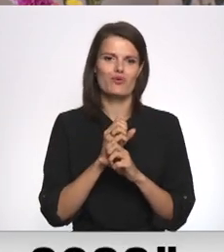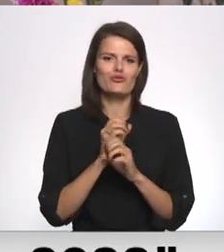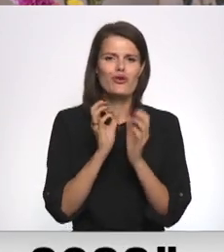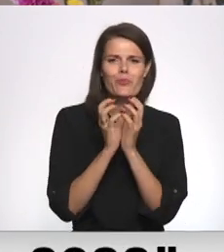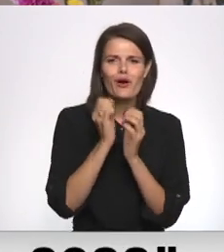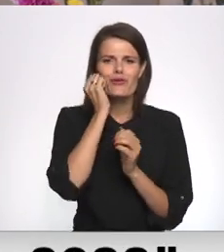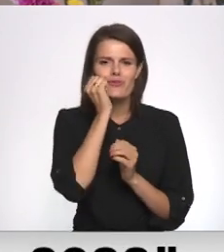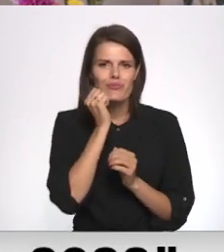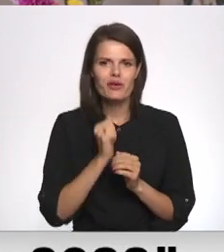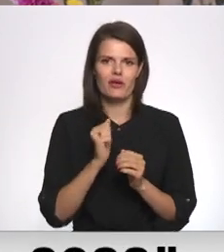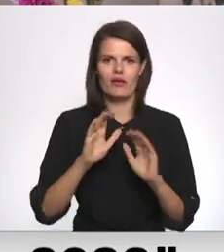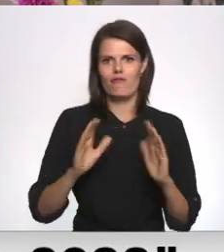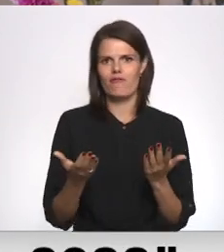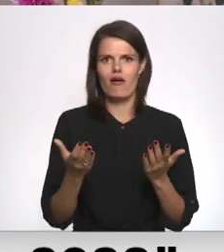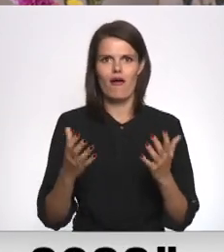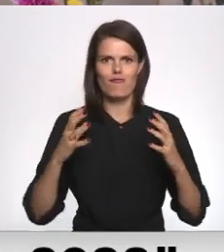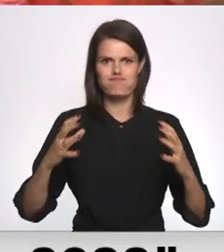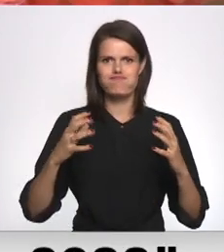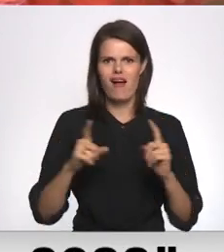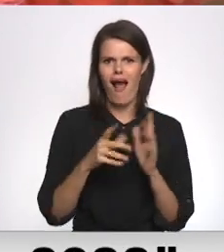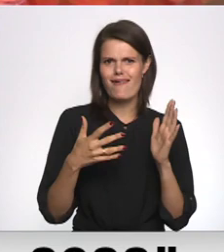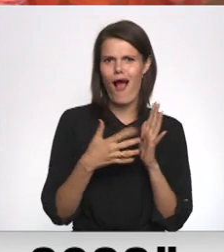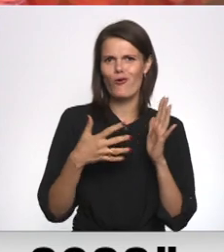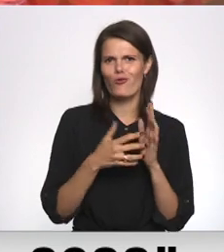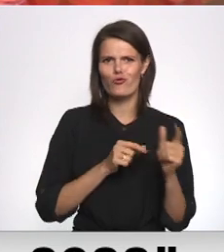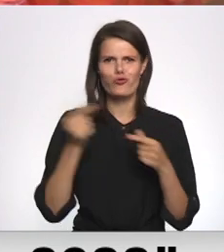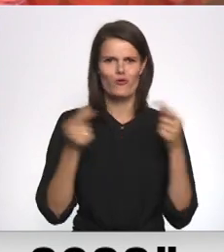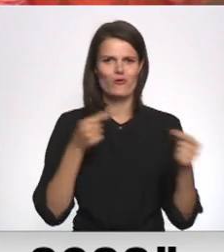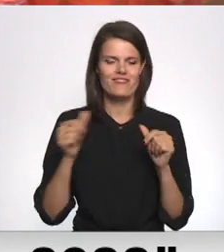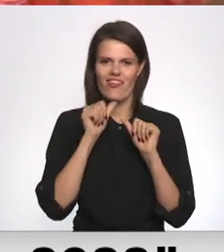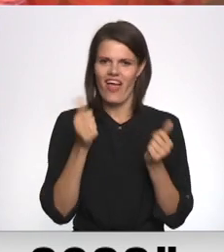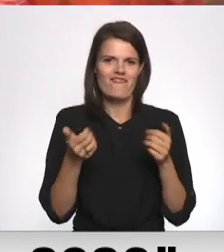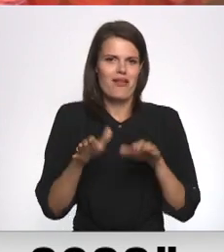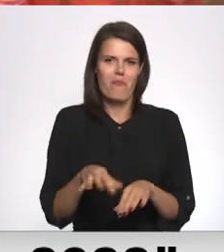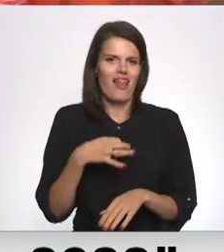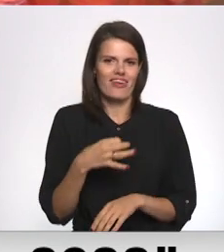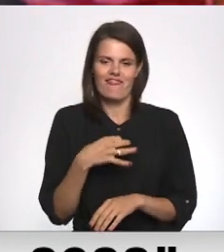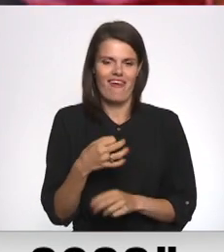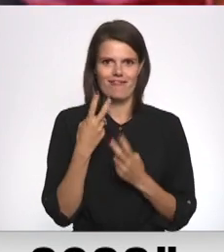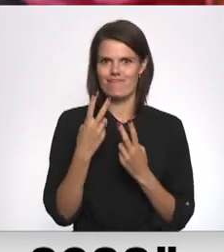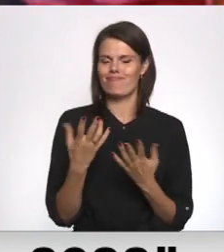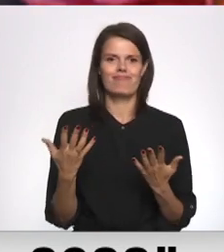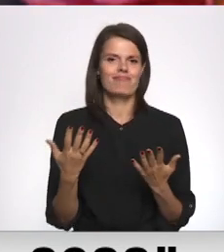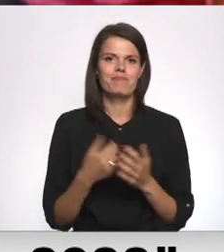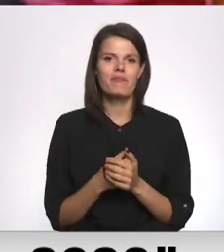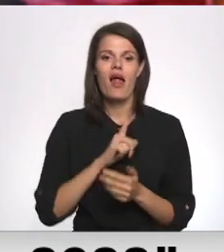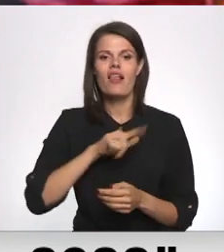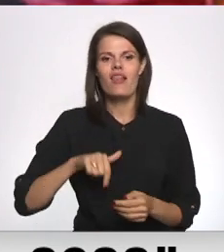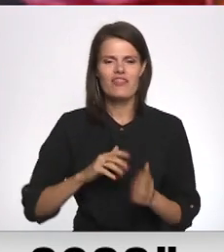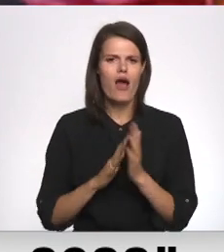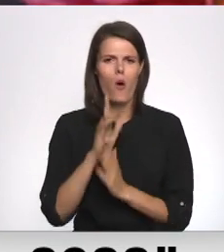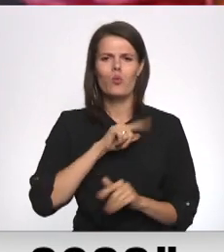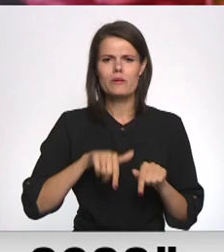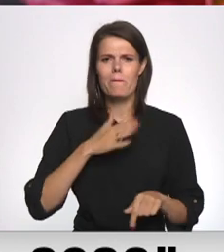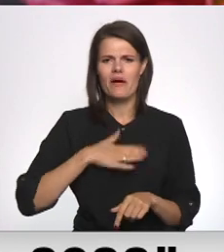mazi mīļi pomponiņi vai tādi kaktusiņi, nu, nevar palikt vienaldzīgs pret šo puķi. Latvijā dālijām augt patīk,